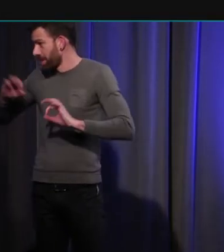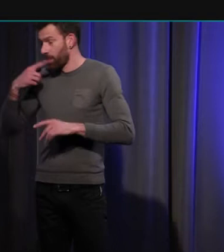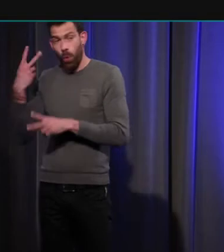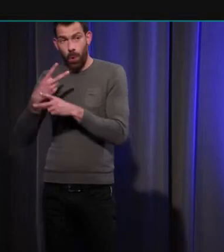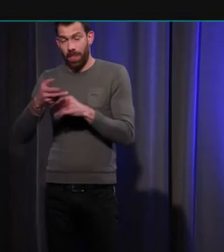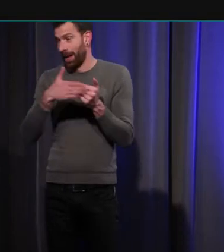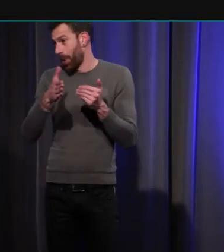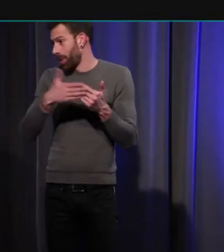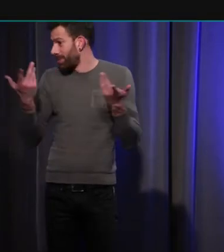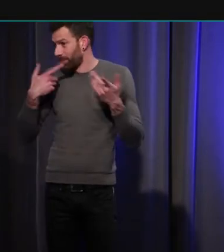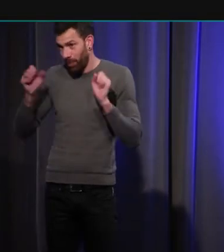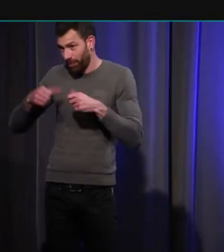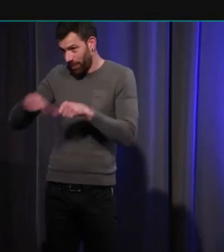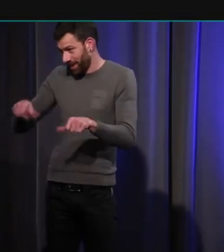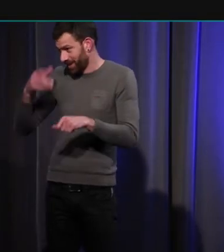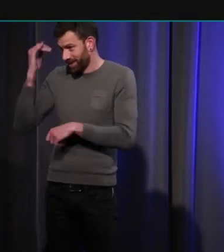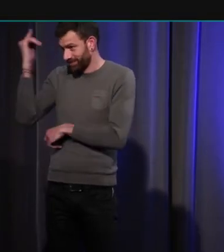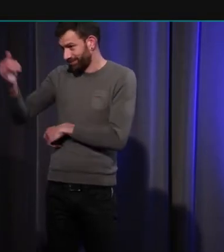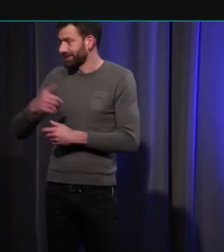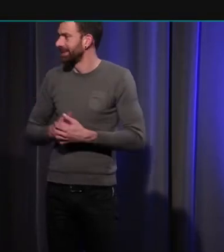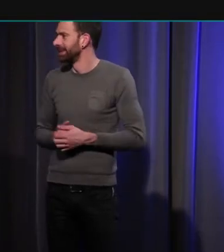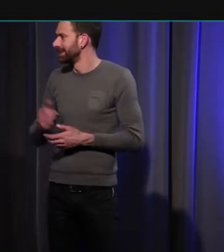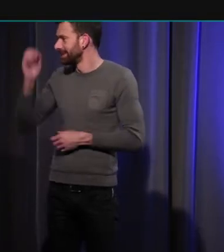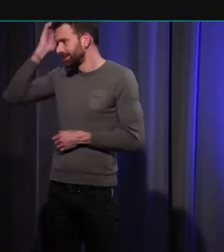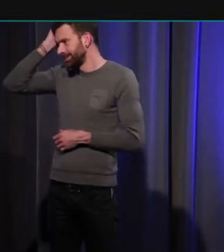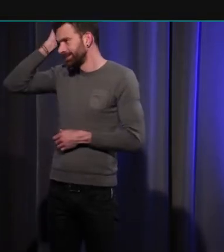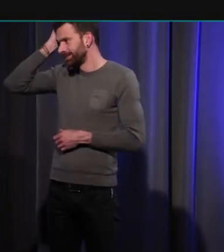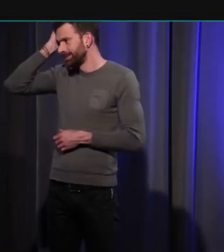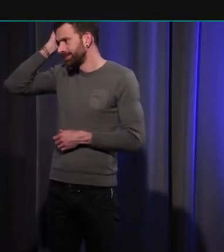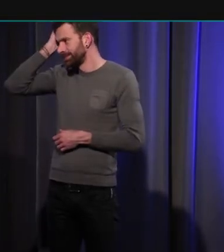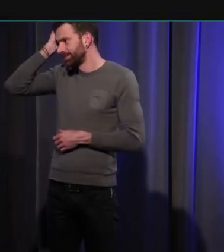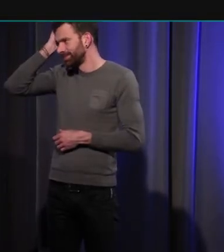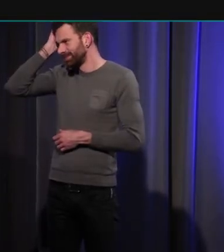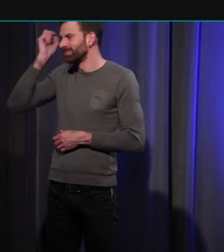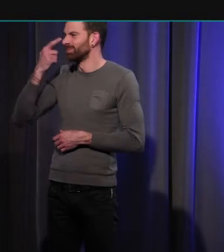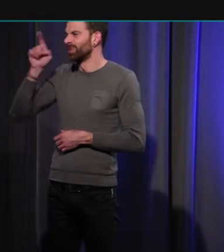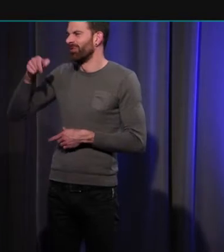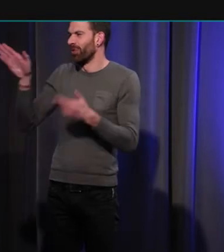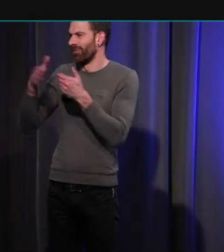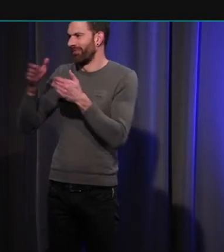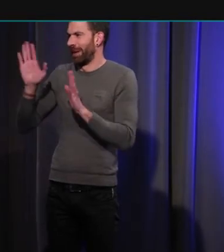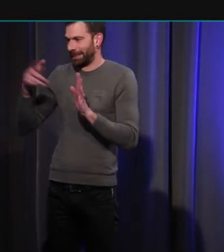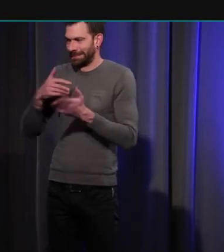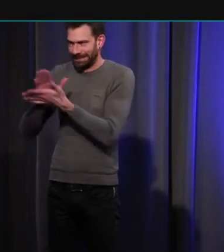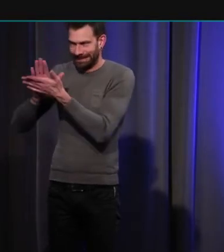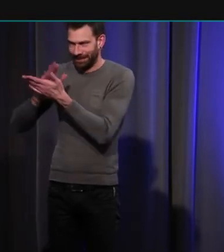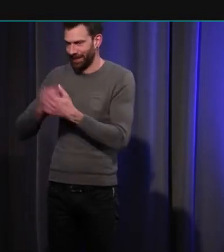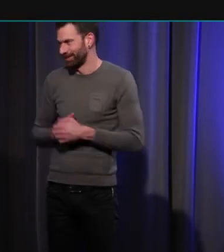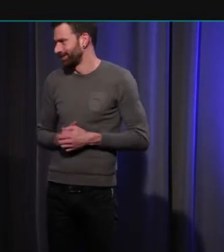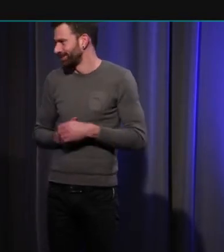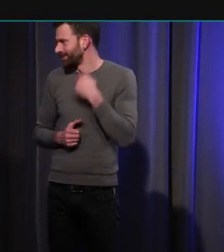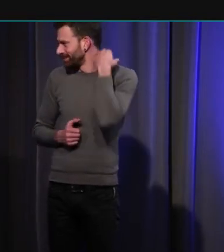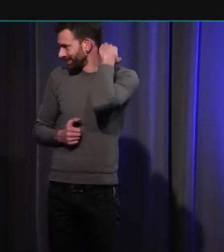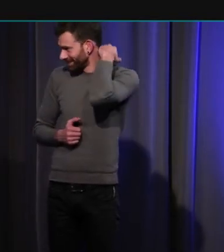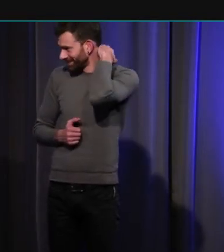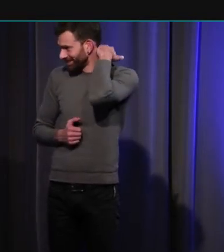près d'ici donc j'aurai voilà le oui et non mais je pense qu'il faut fermer à port dont sabine je vais si vous